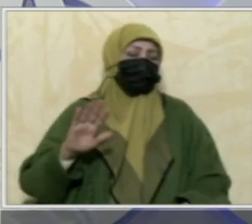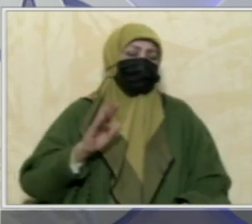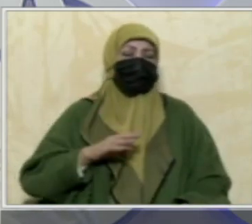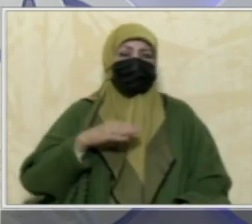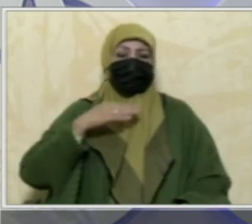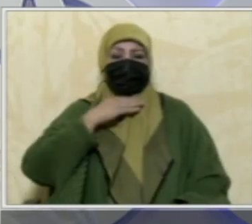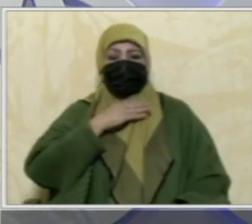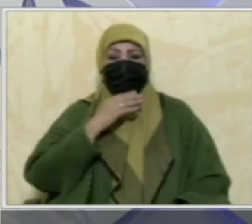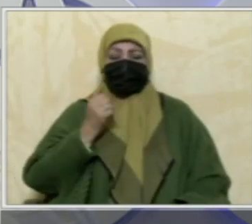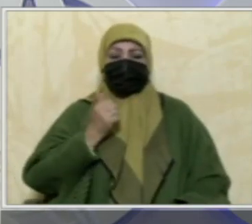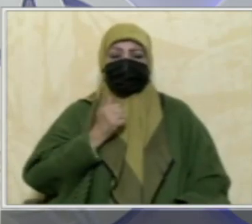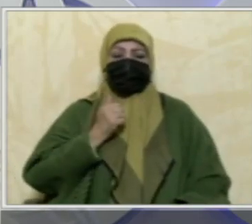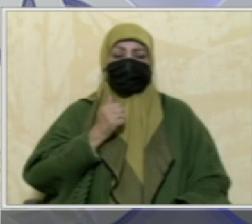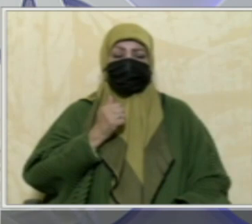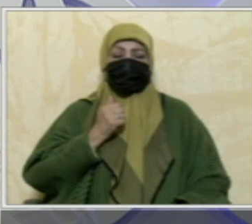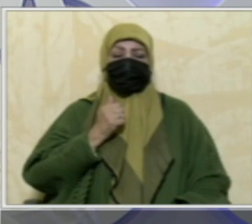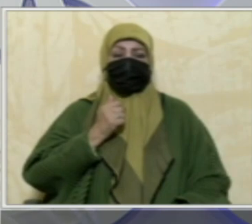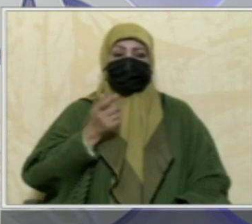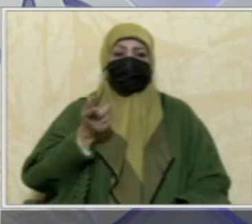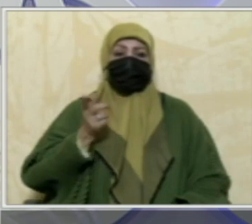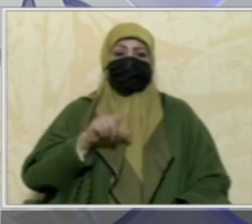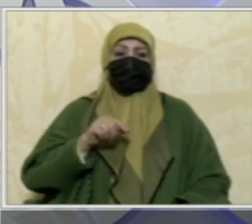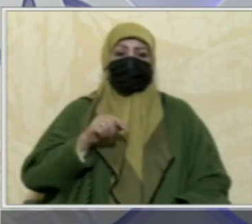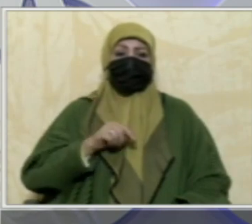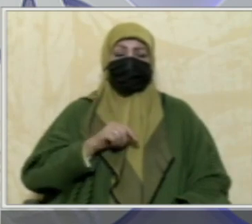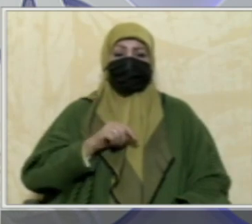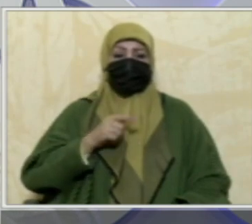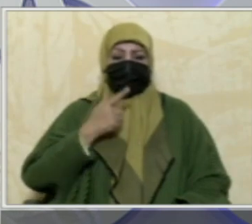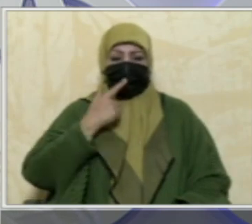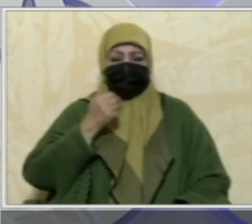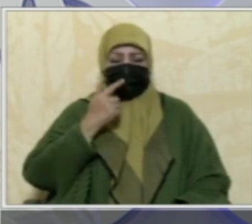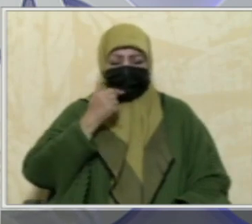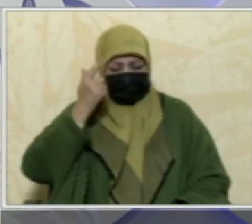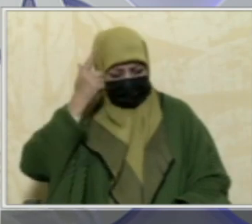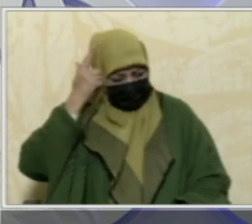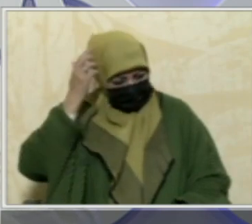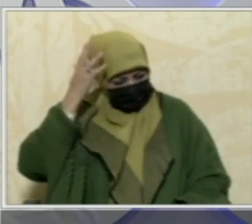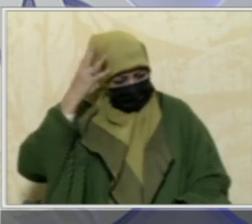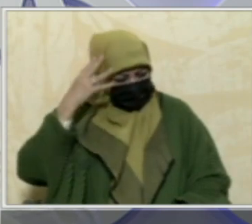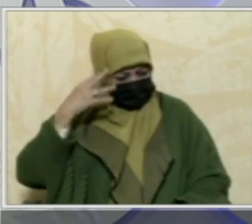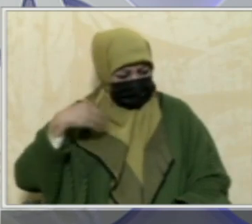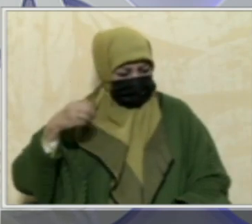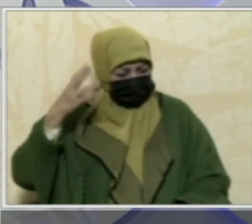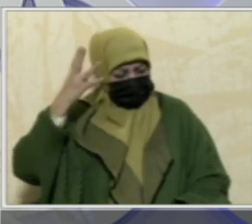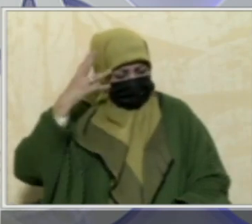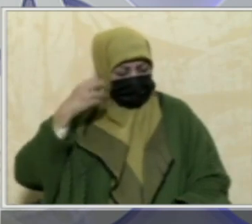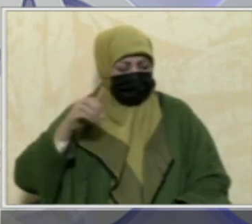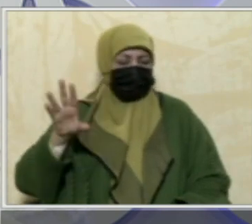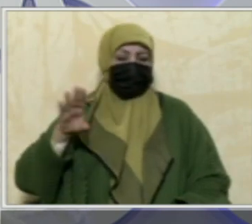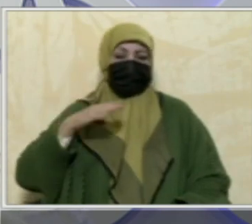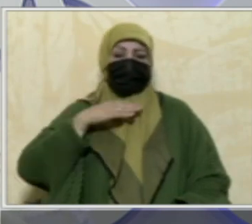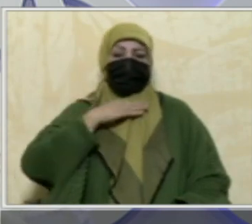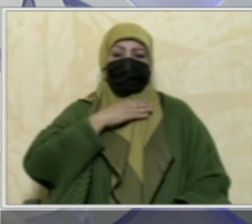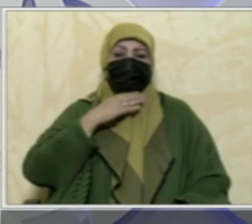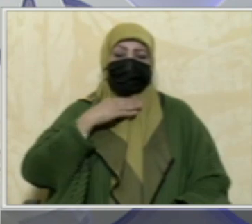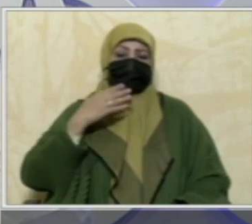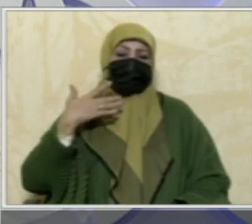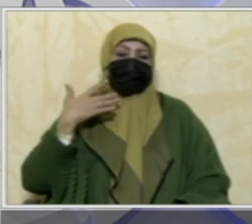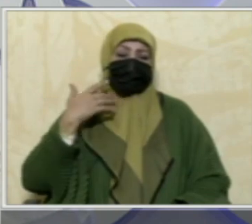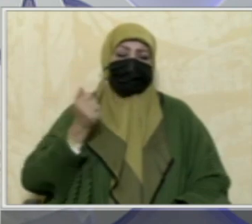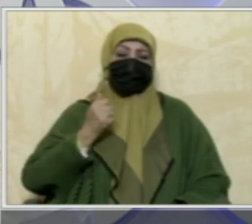يدمي يوم العيد في معنى يدمي يخرج منه الدم يوم العيد وكان الكبش مريضا منه